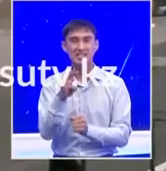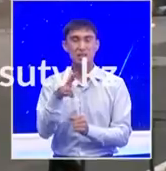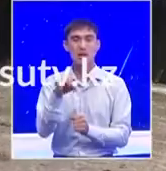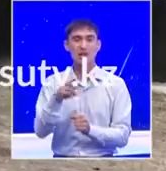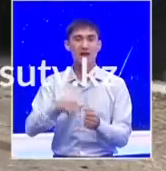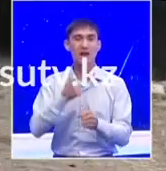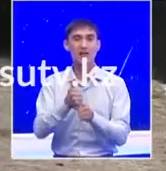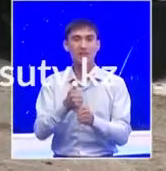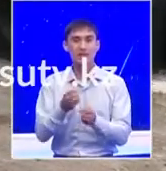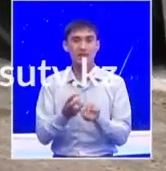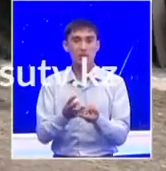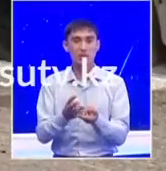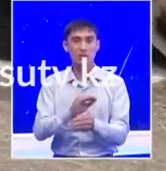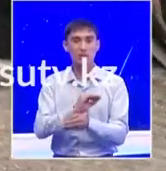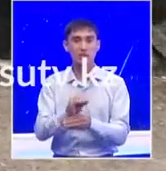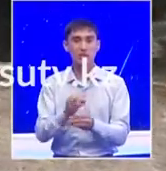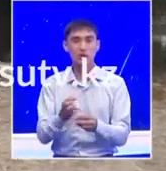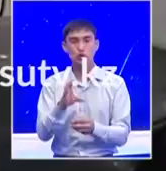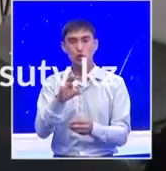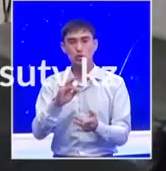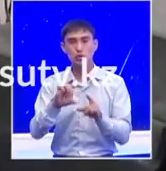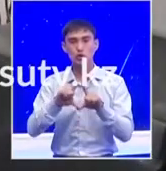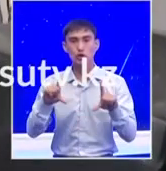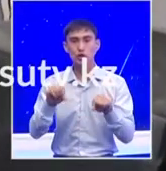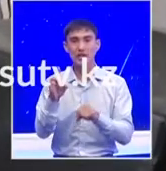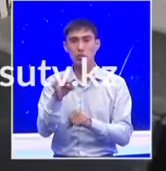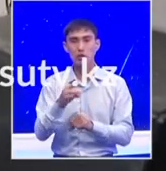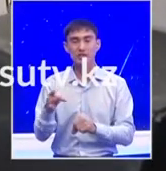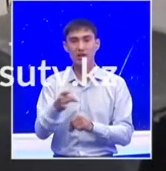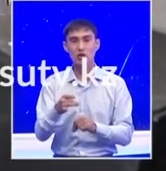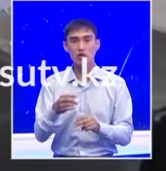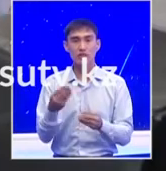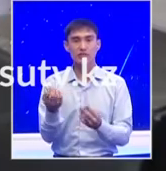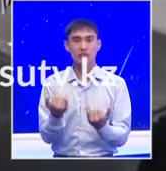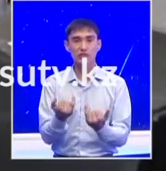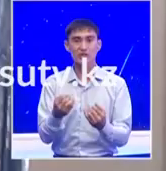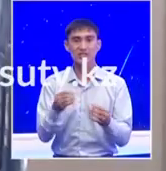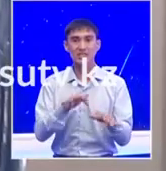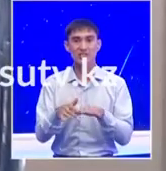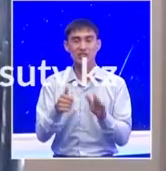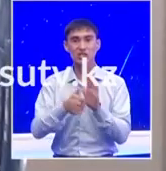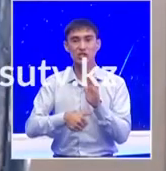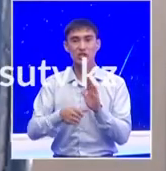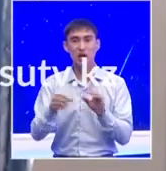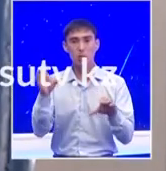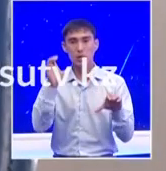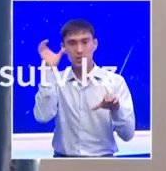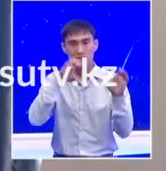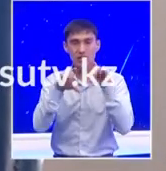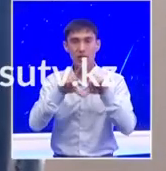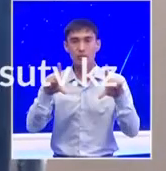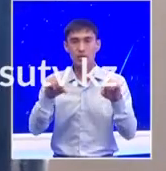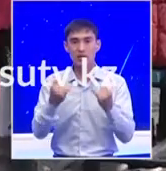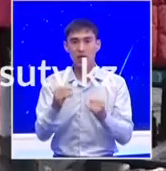– главные источники теплоснабжения социальных учреждений Кербулакского района. Всего здесь действует 60 образовательных объектов.